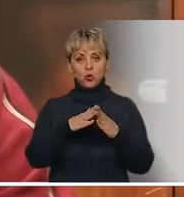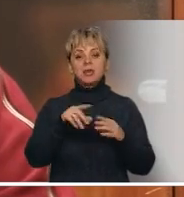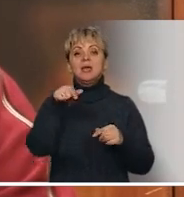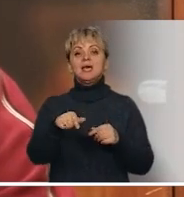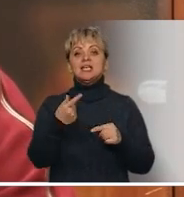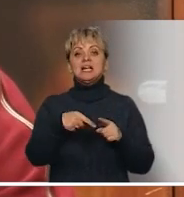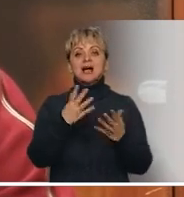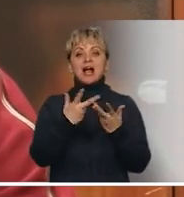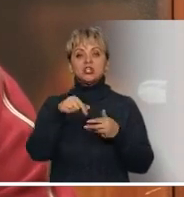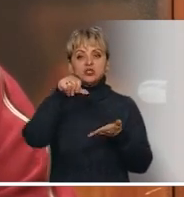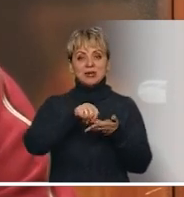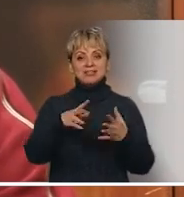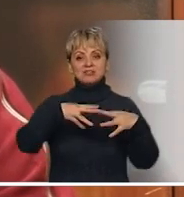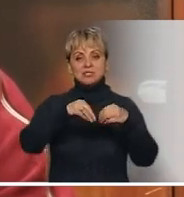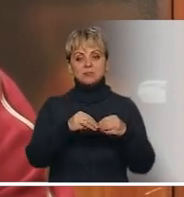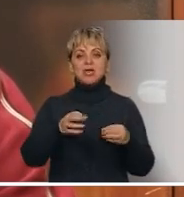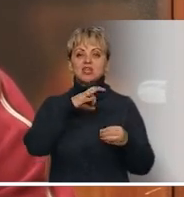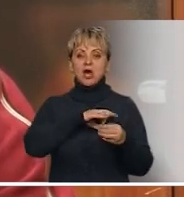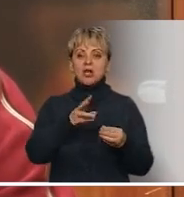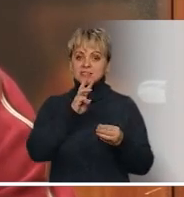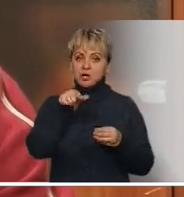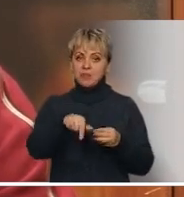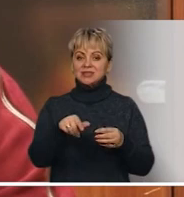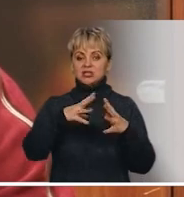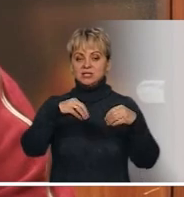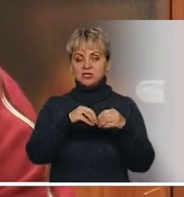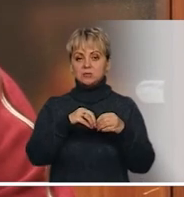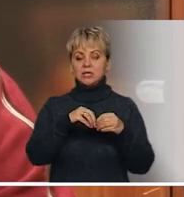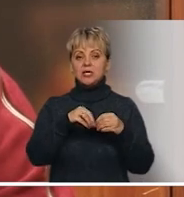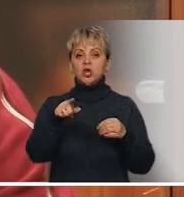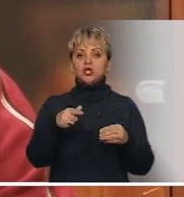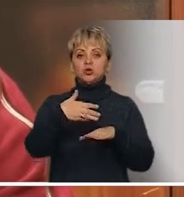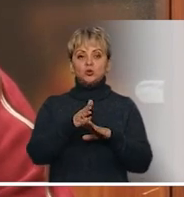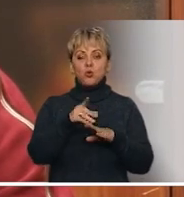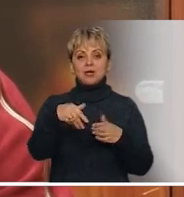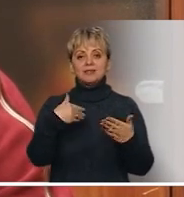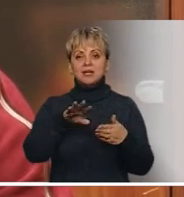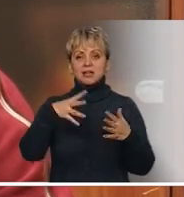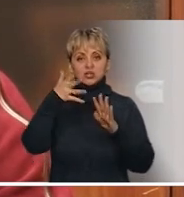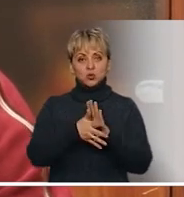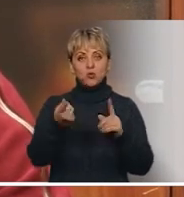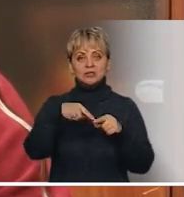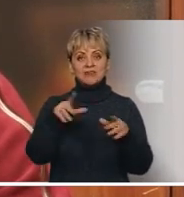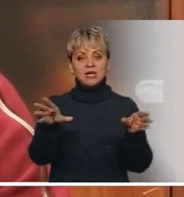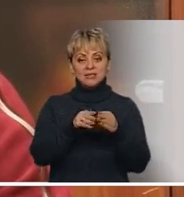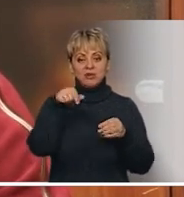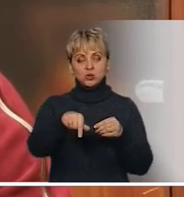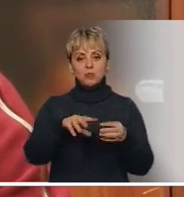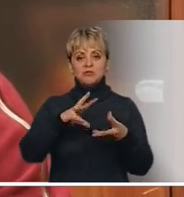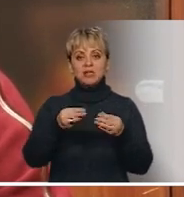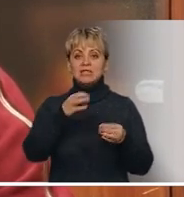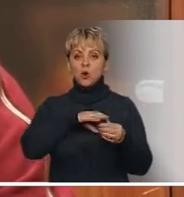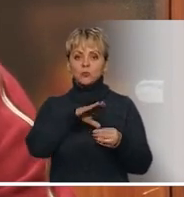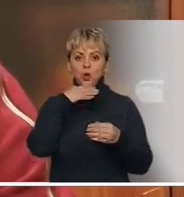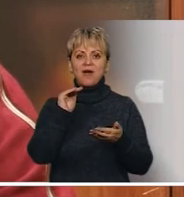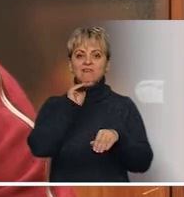жилищном фонде, и количество членов семьи, и доход данной семьи, и доля допустимая расходов из совокупного дохода